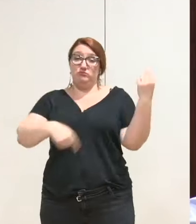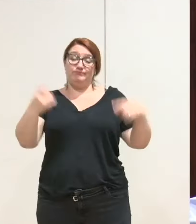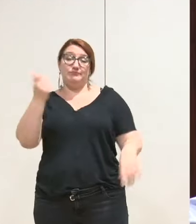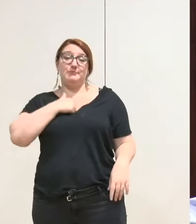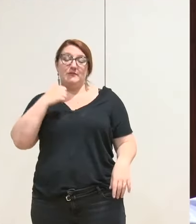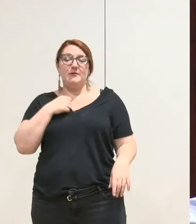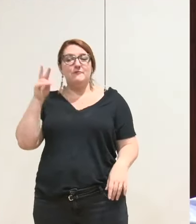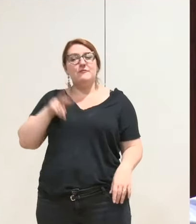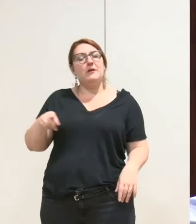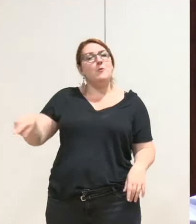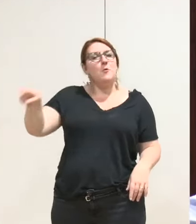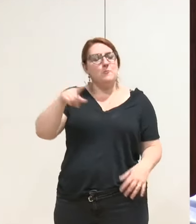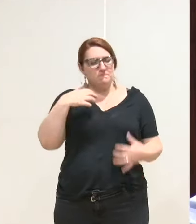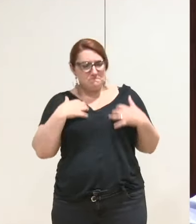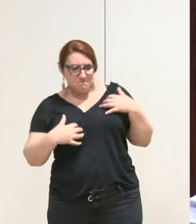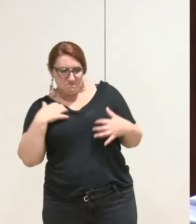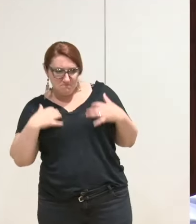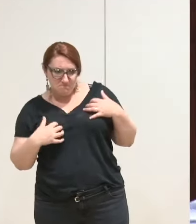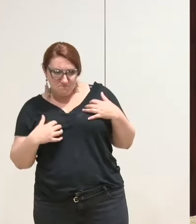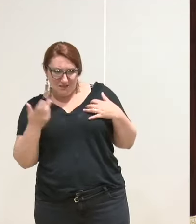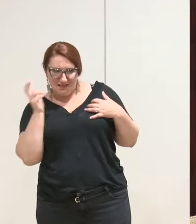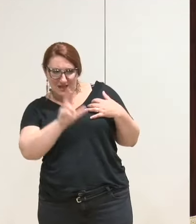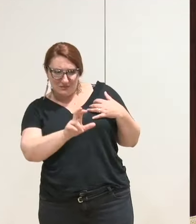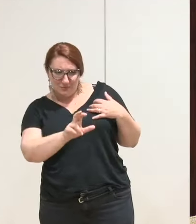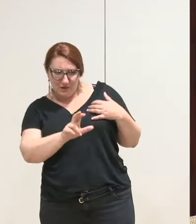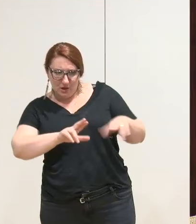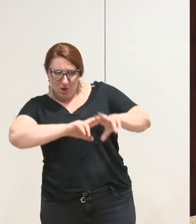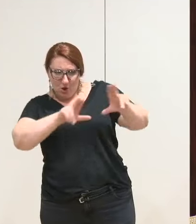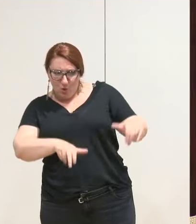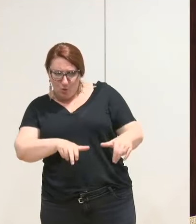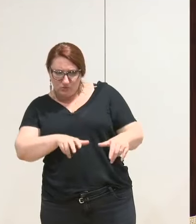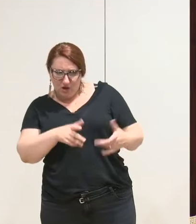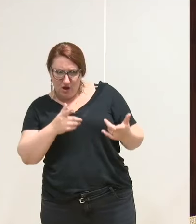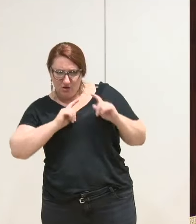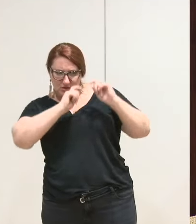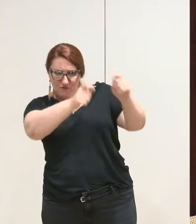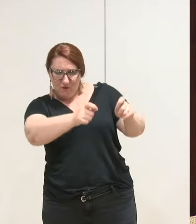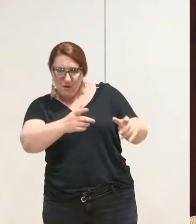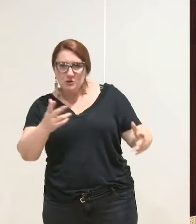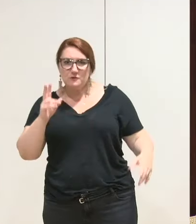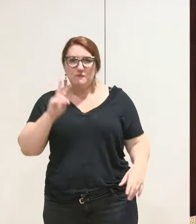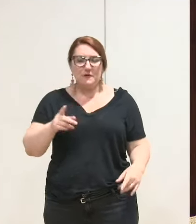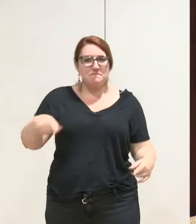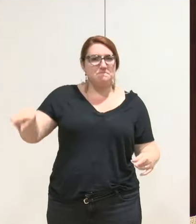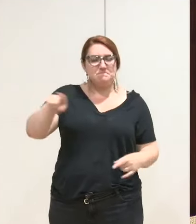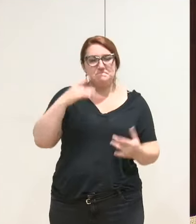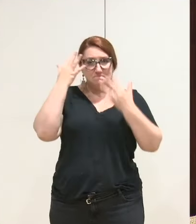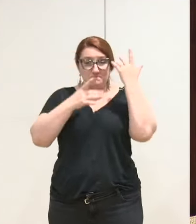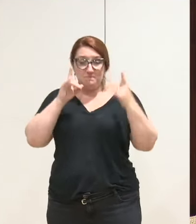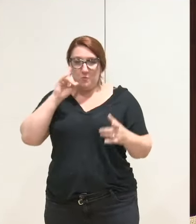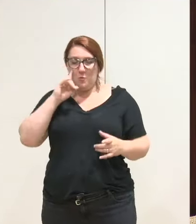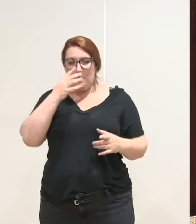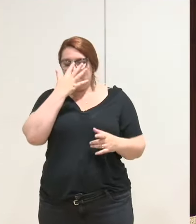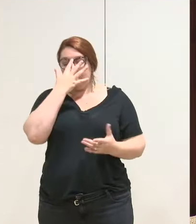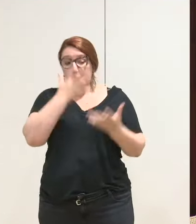et un contrat d'affermage parce qu'elles avaient peur de perdre le lien avec l'outil qui d'après elle